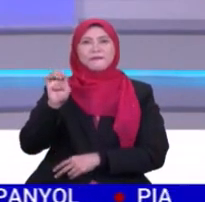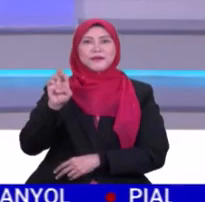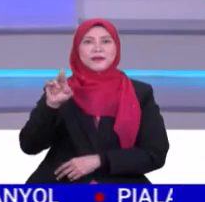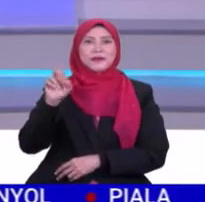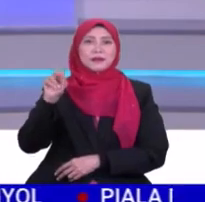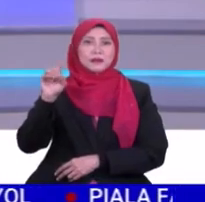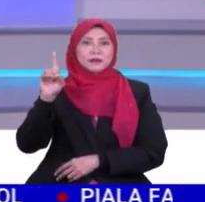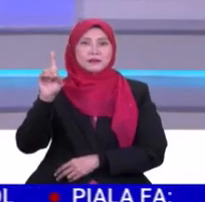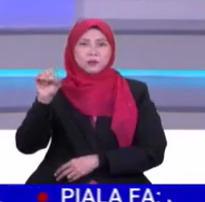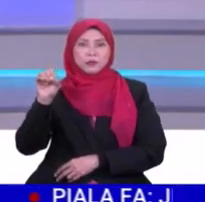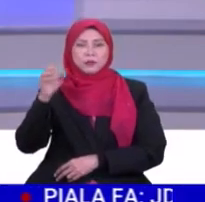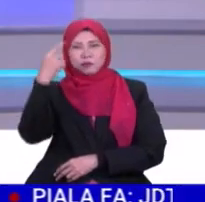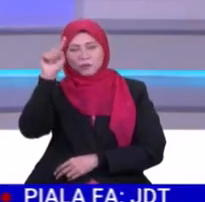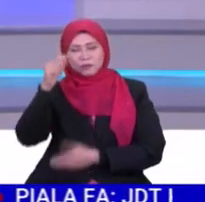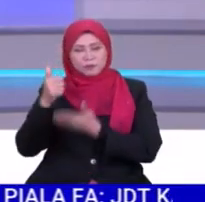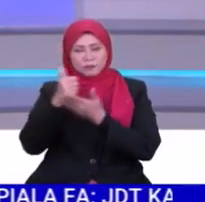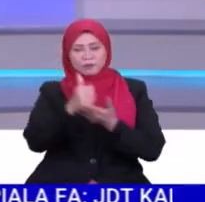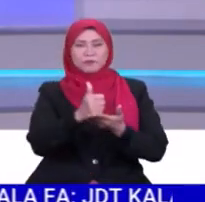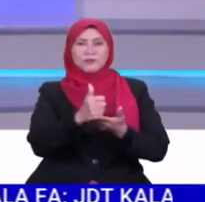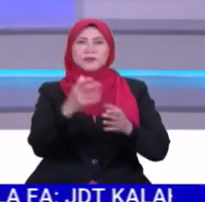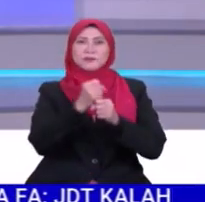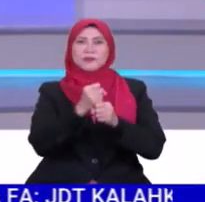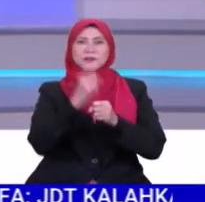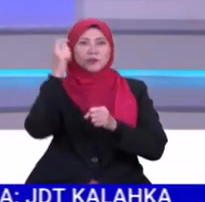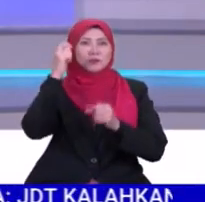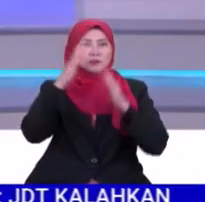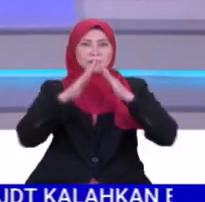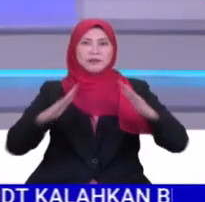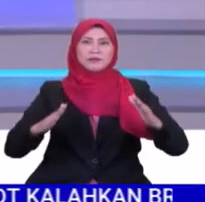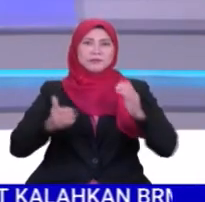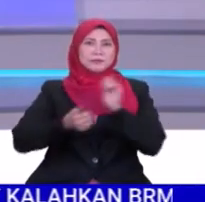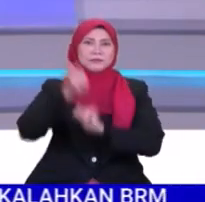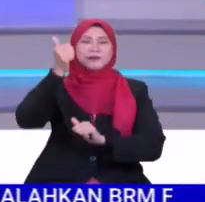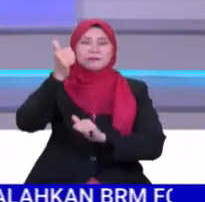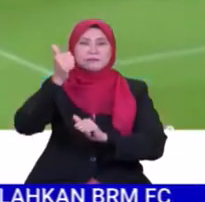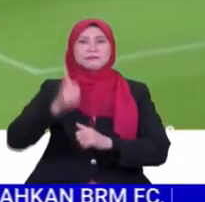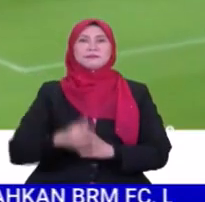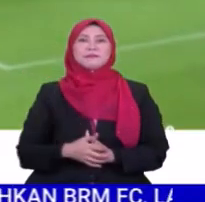melakukan hati ketika membantu tuan rumah meraih kemenangan besar